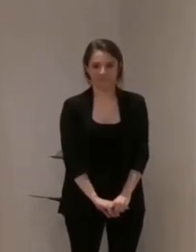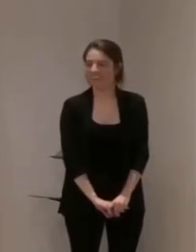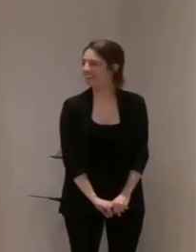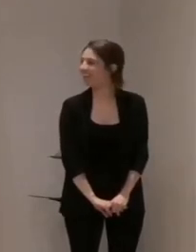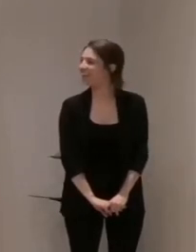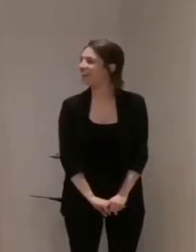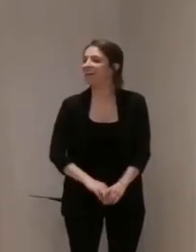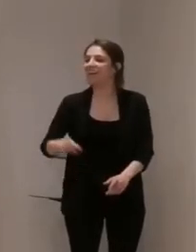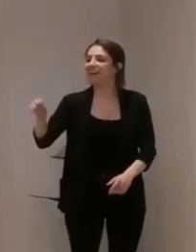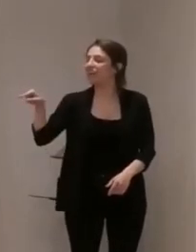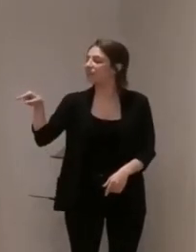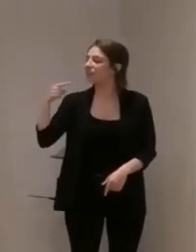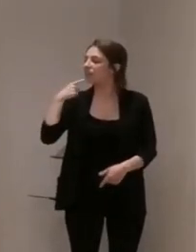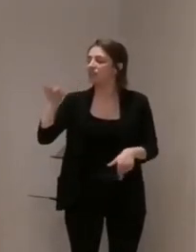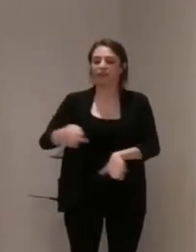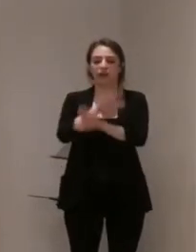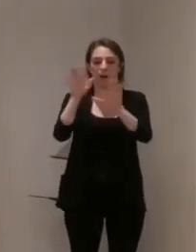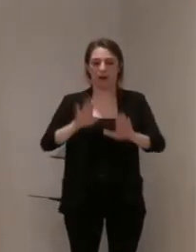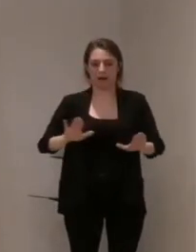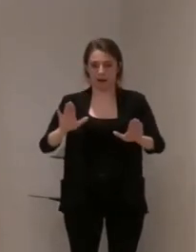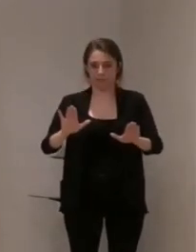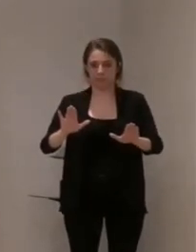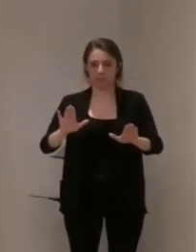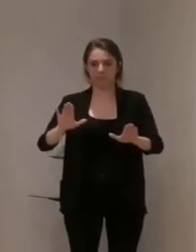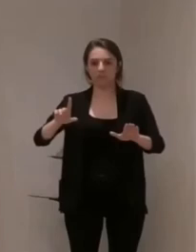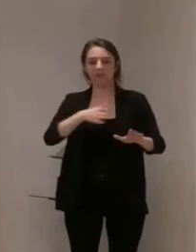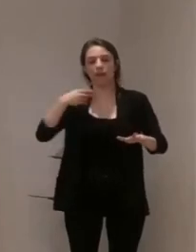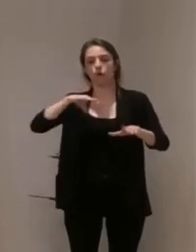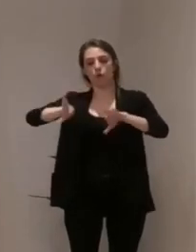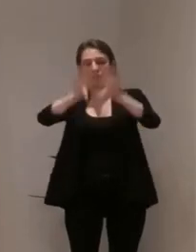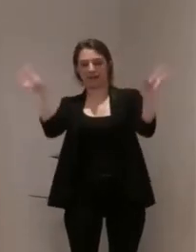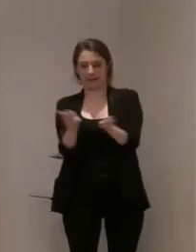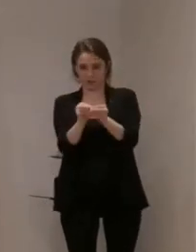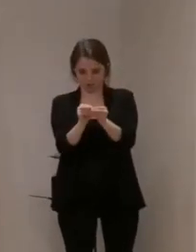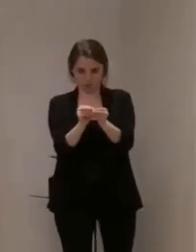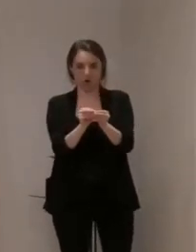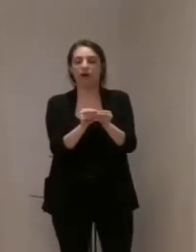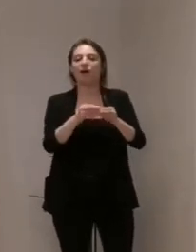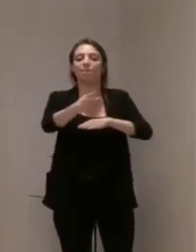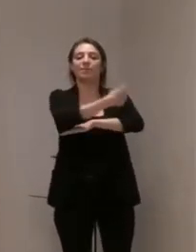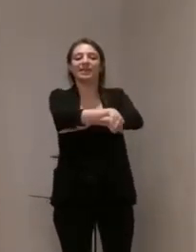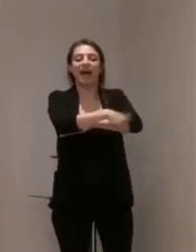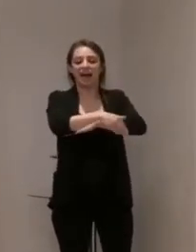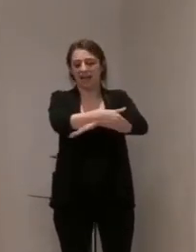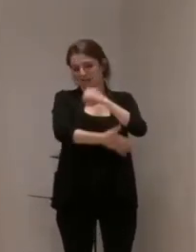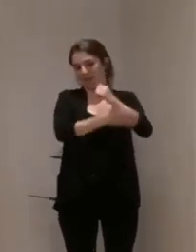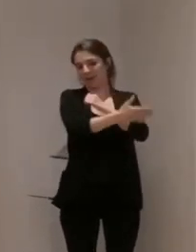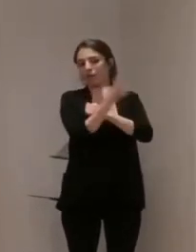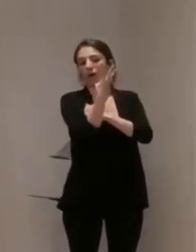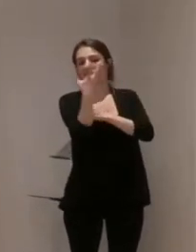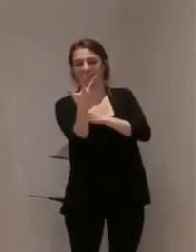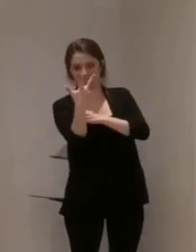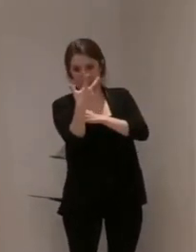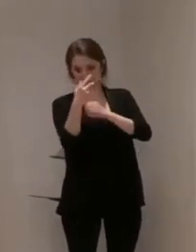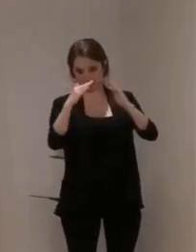Doncs mireu, m'agradaria tancar recollint una mica i tornant a veure la Laietana 43, que ha sigut el títol d'estar